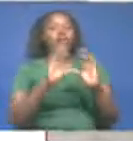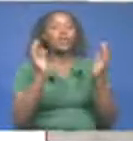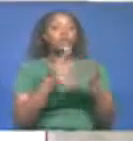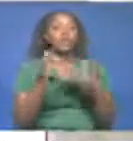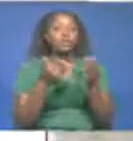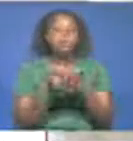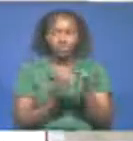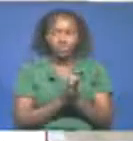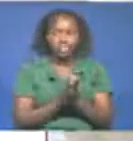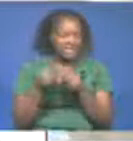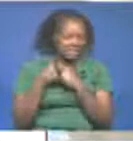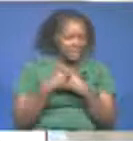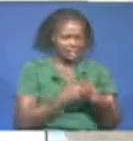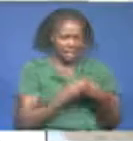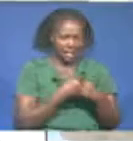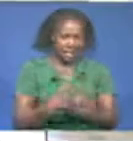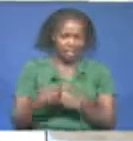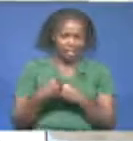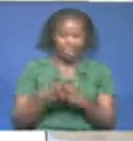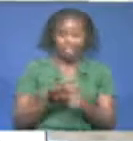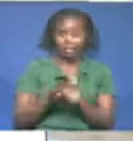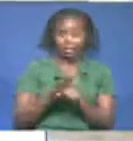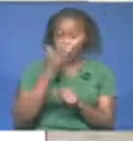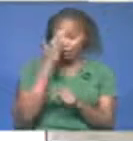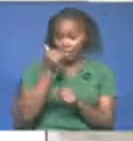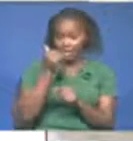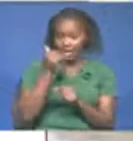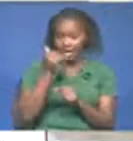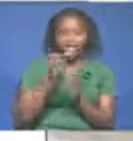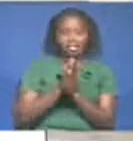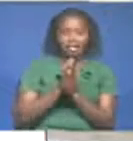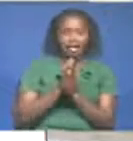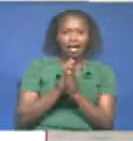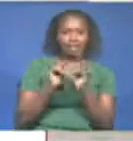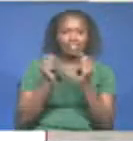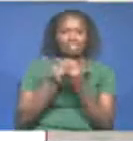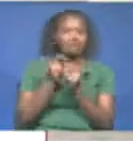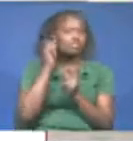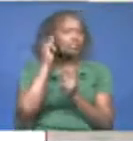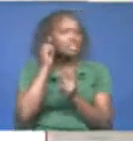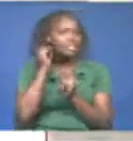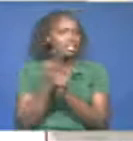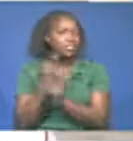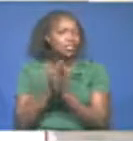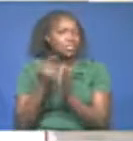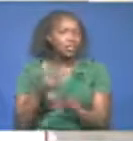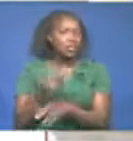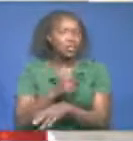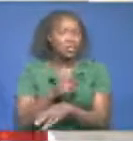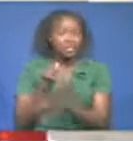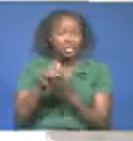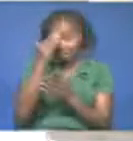kubwa sana ni kwa sababu lugha ya Kimasai kuna mambo fulani ambayo inatofautiana na lugha yetu, na ndio